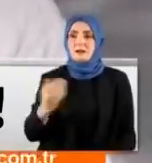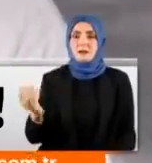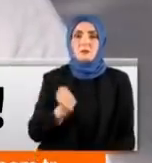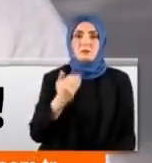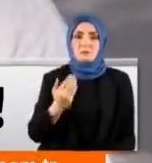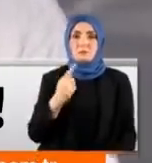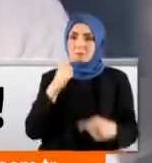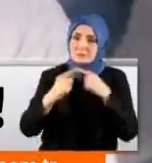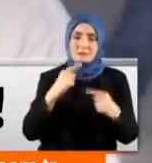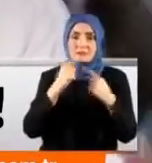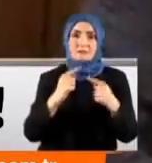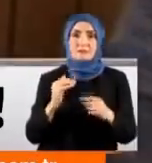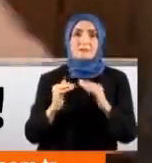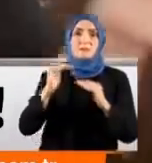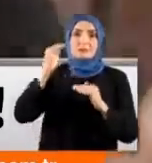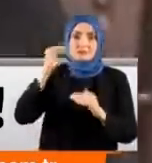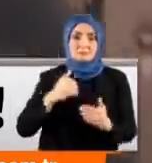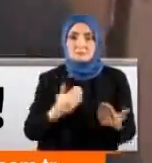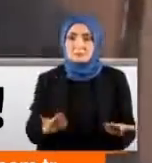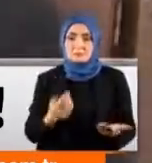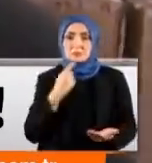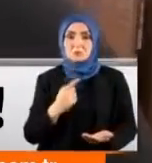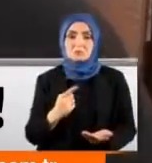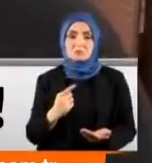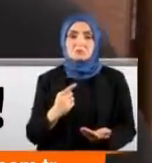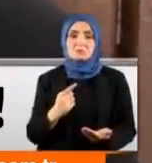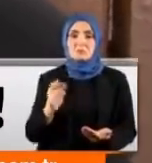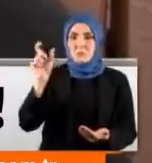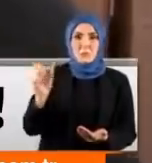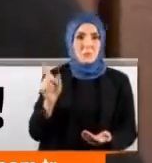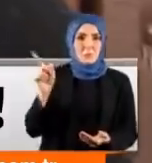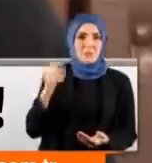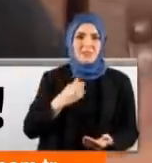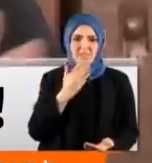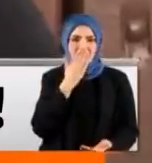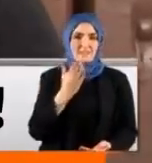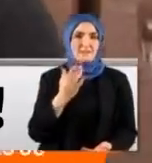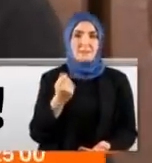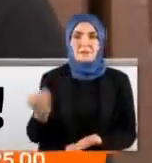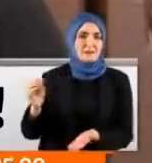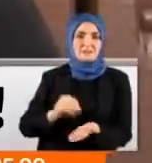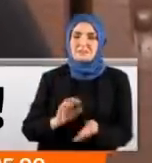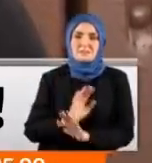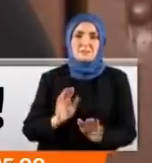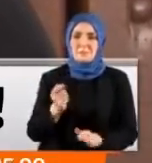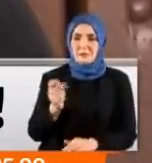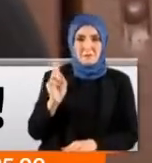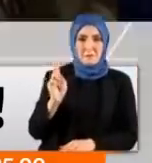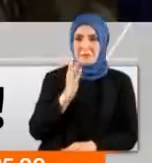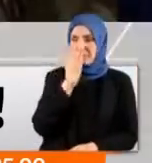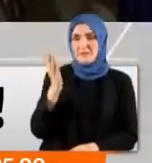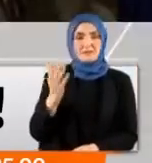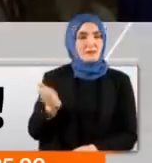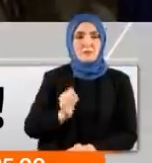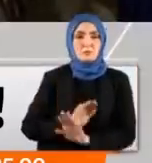Ekonomi özgürlüğü yoksa olabilir. Kendinden nefret ettiğim için parasından da nefret ediyorum. Onun için